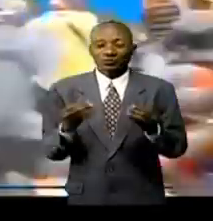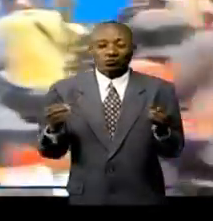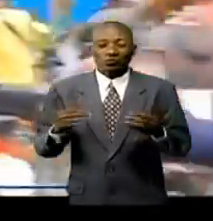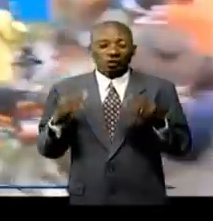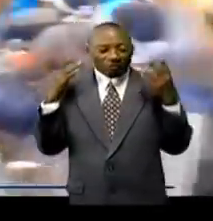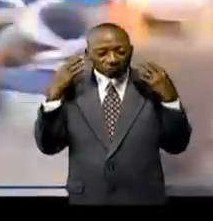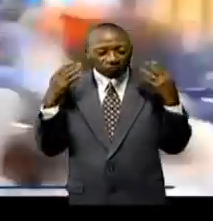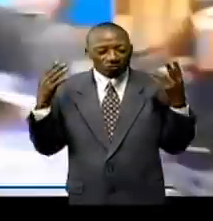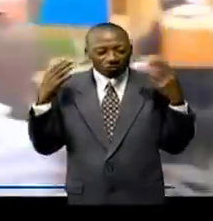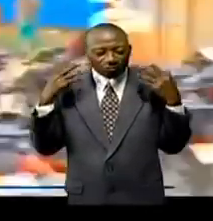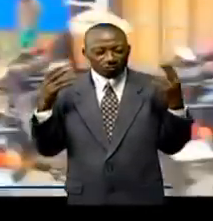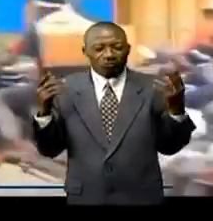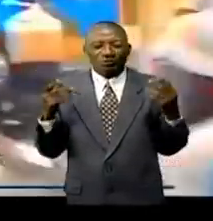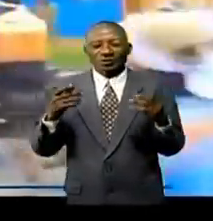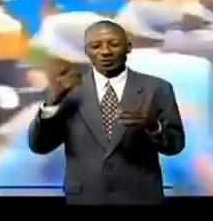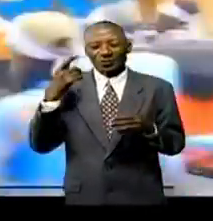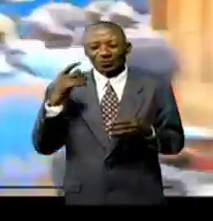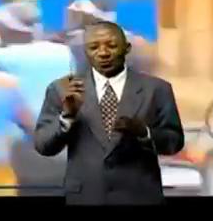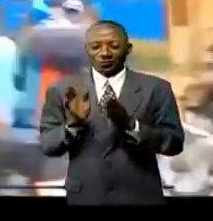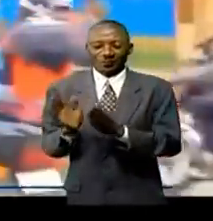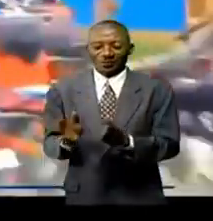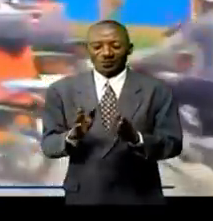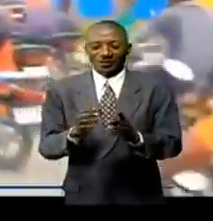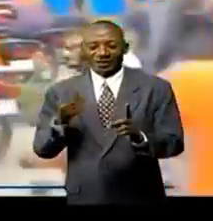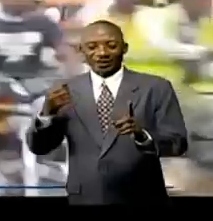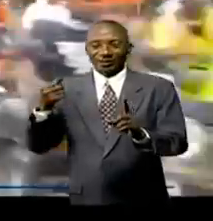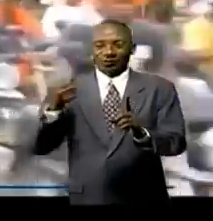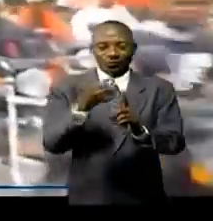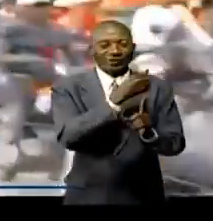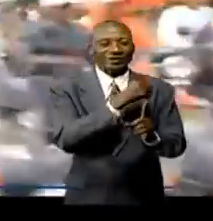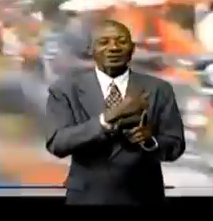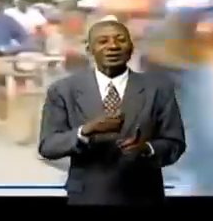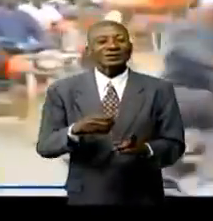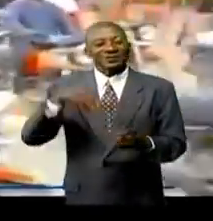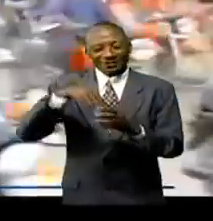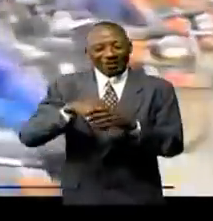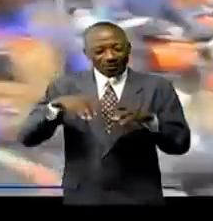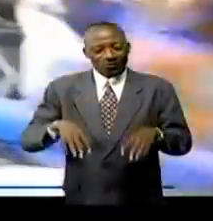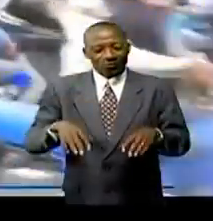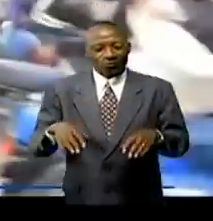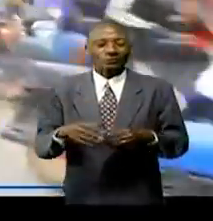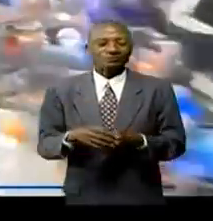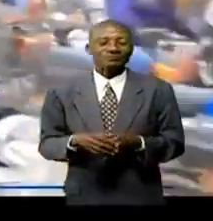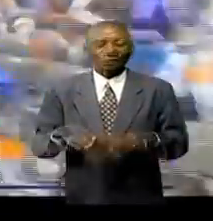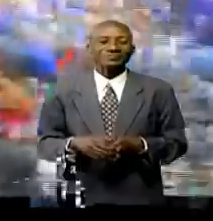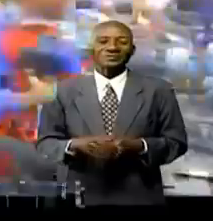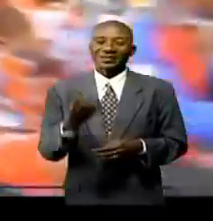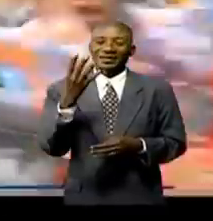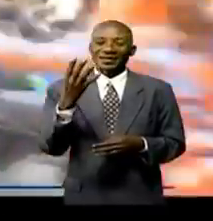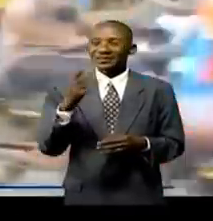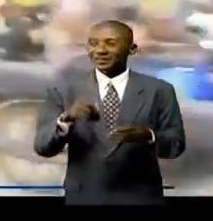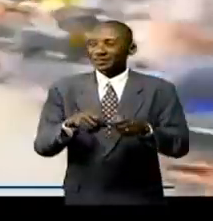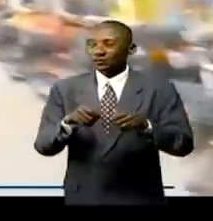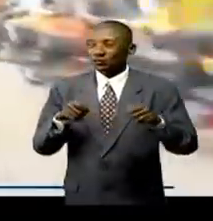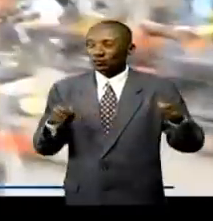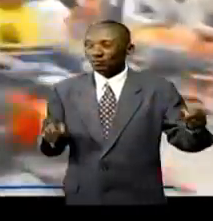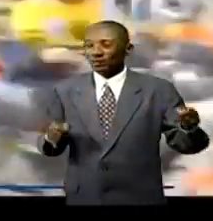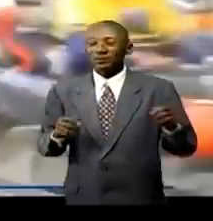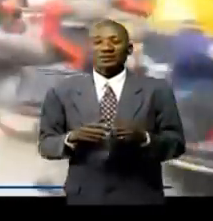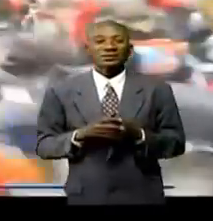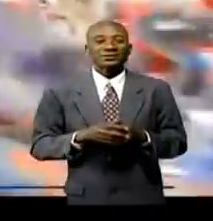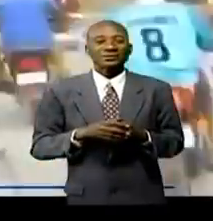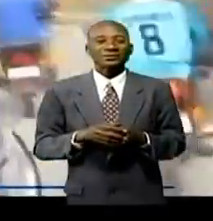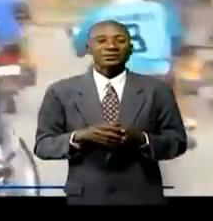d'État raté en RDC. Ces motards de la ville de Kindu qui ont parcouru près de 4 km de la place de la cathédrale